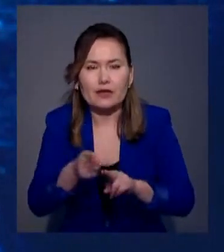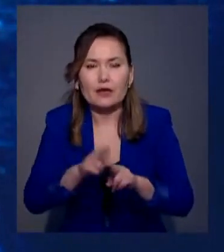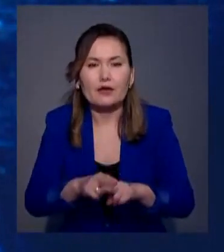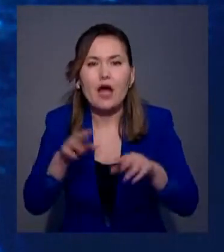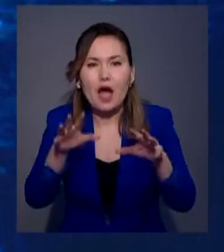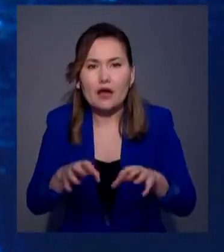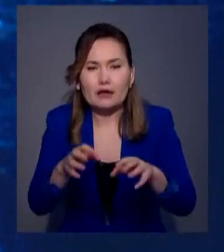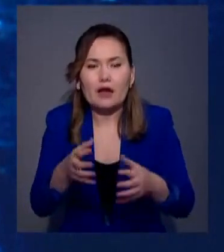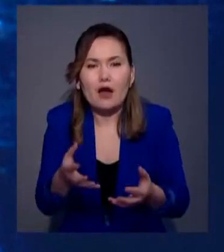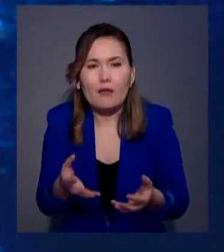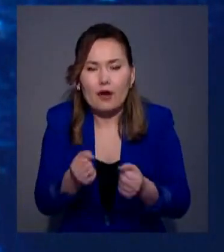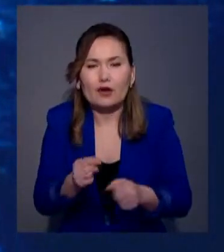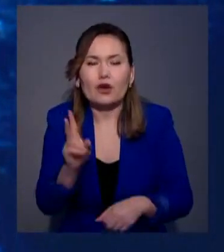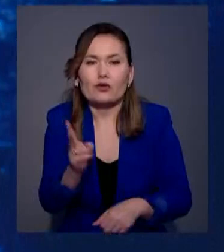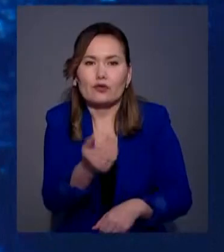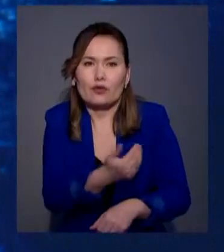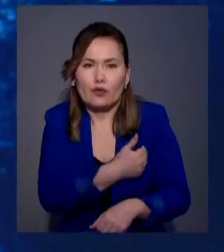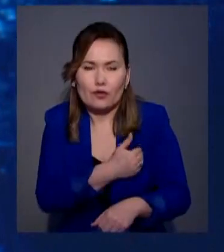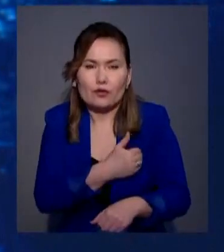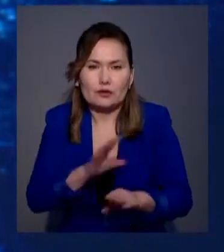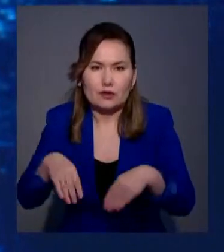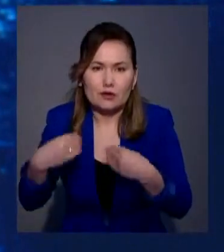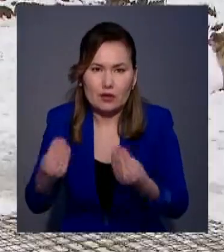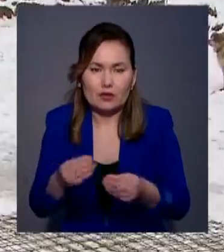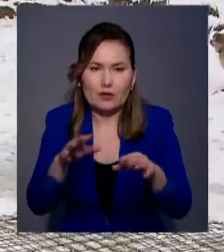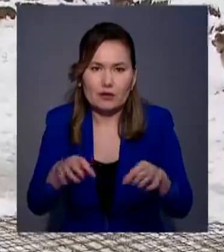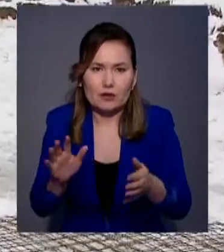ит асырап алғысы келетіндерге де таратып береді.